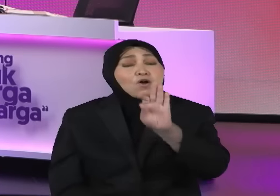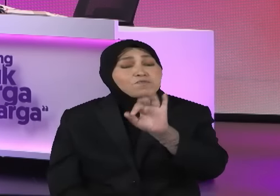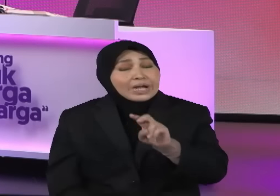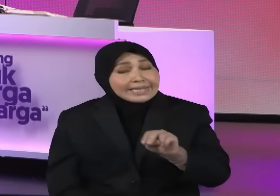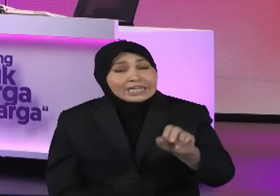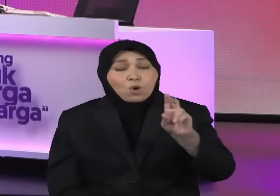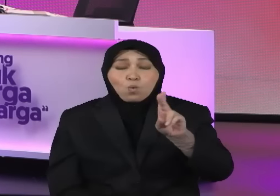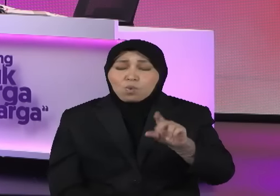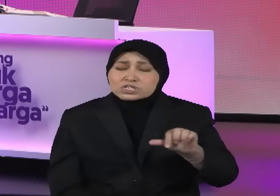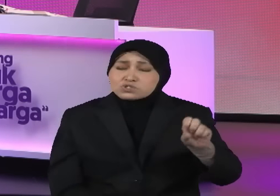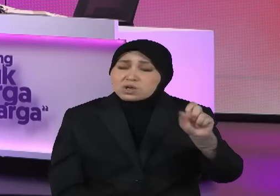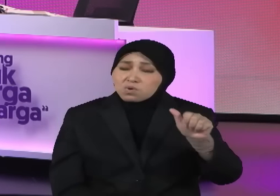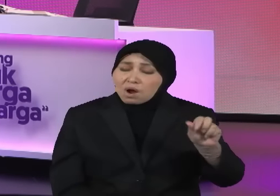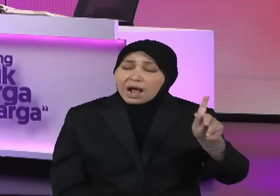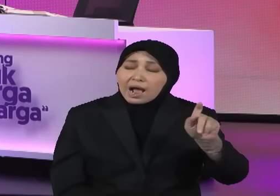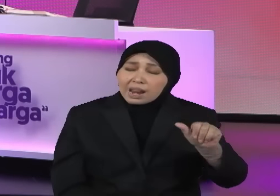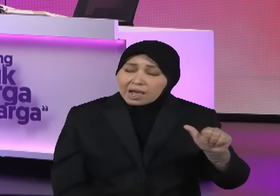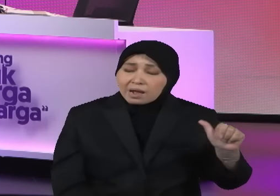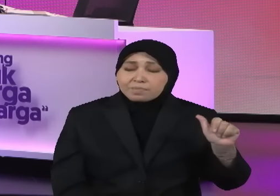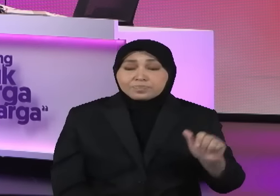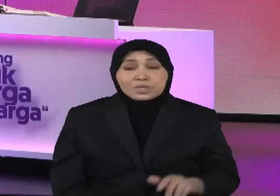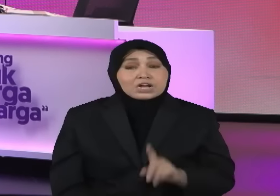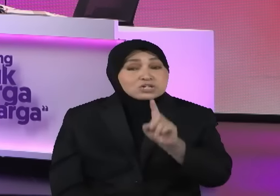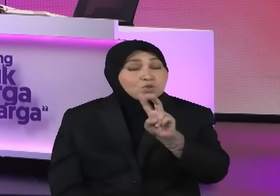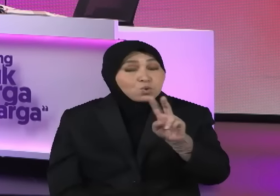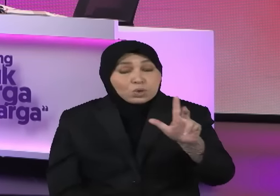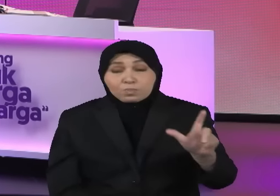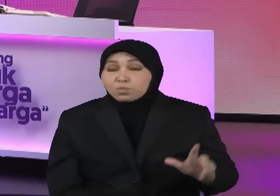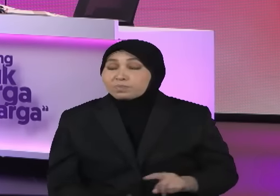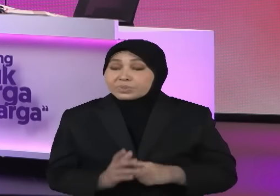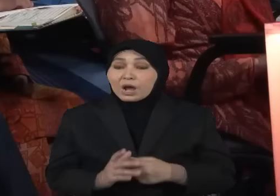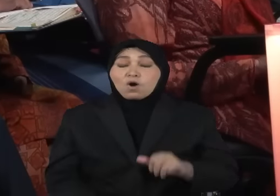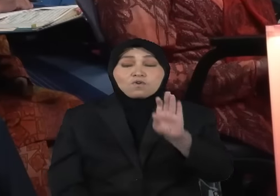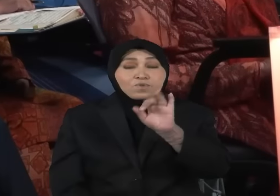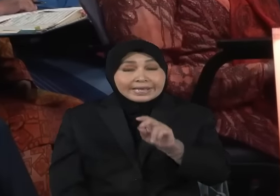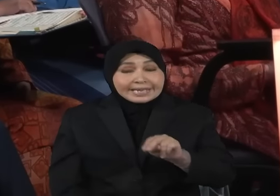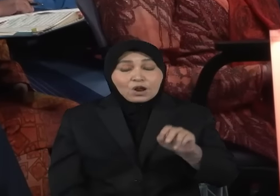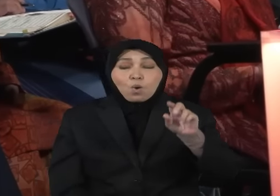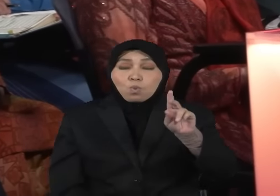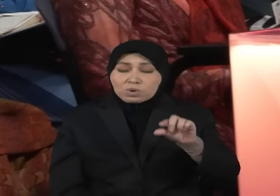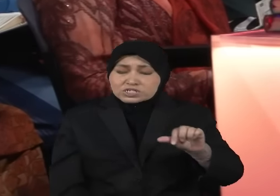Fa'in au thira ala. Satu, dua, mula.